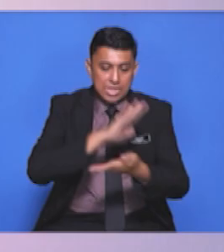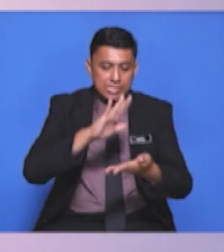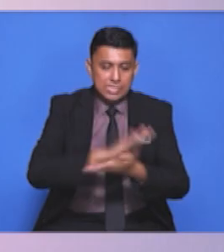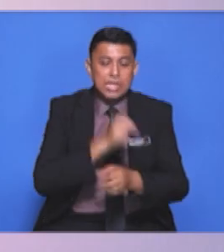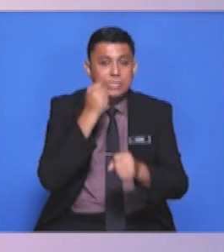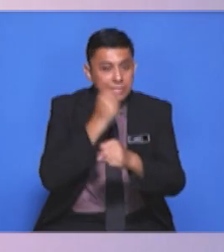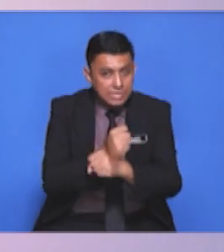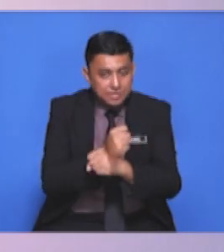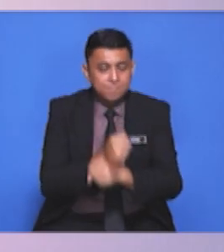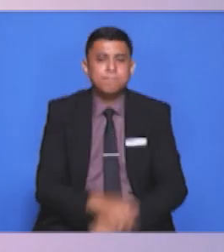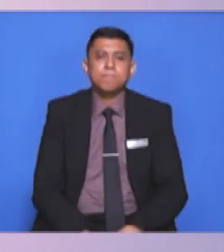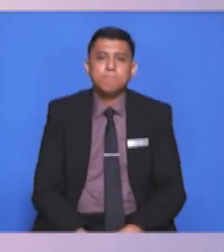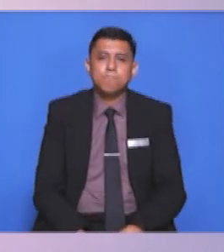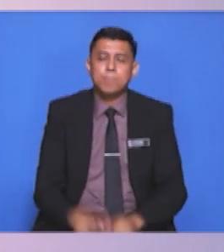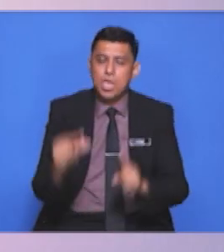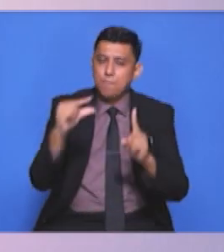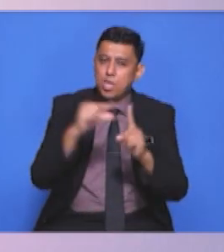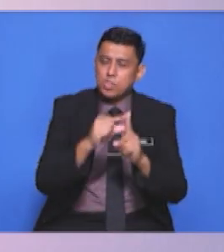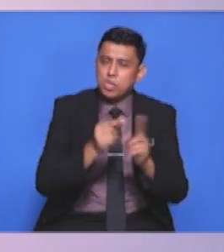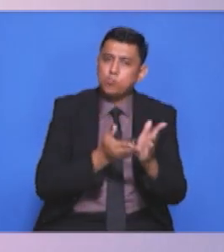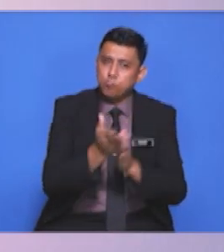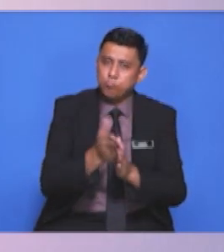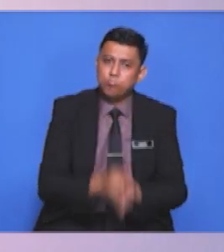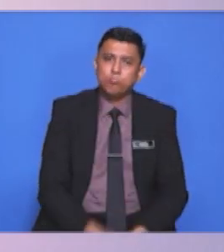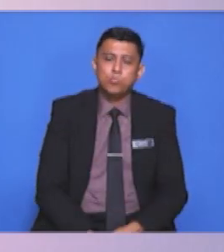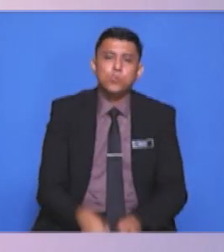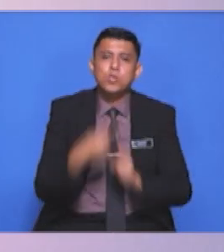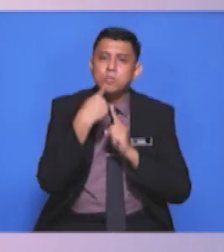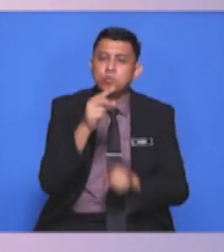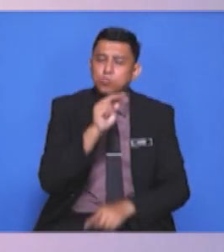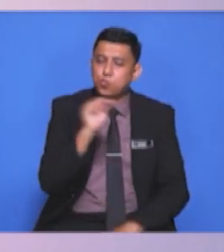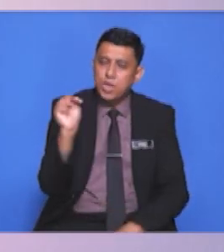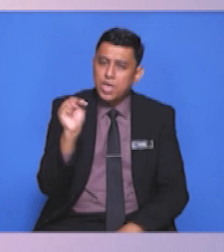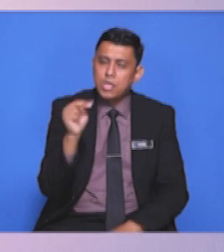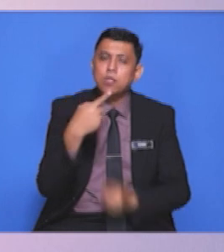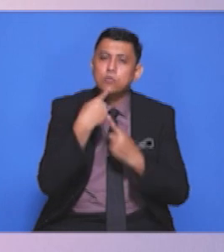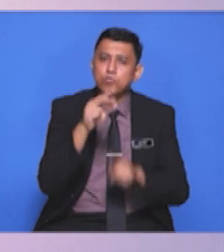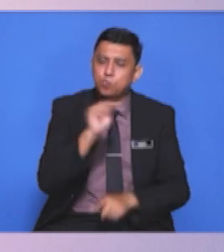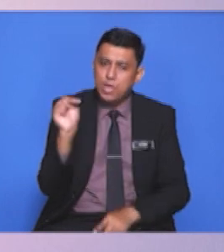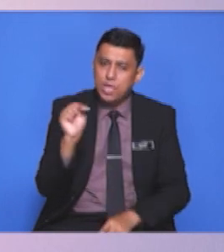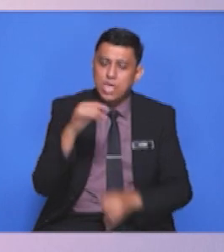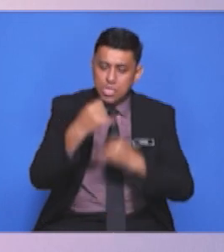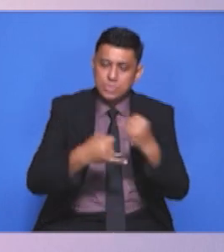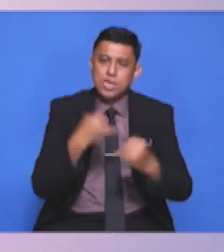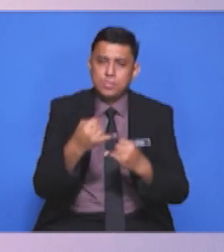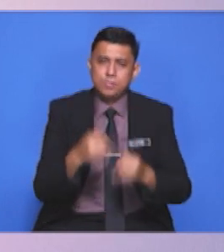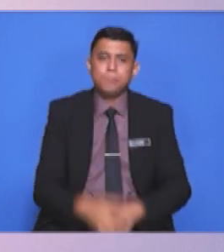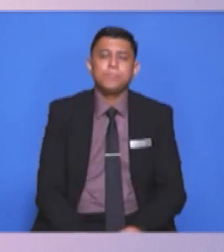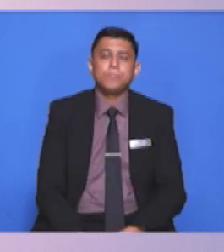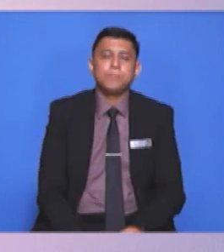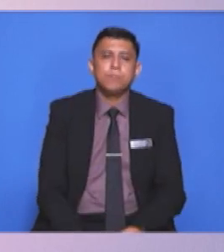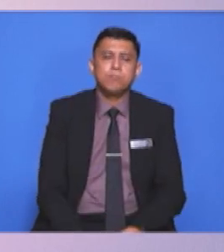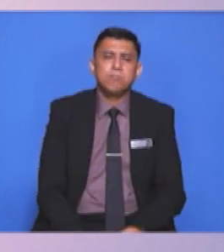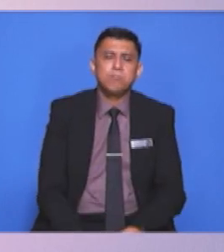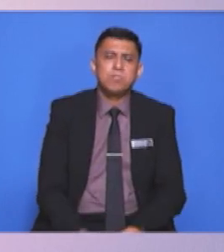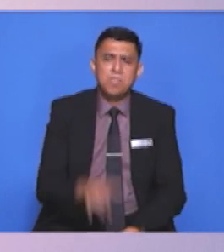bagi perkataan yang seterusnya suruhan suruhan Giant untuk atau majemuk